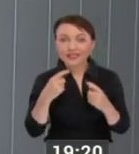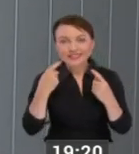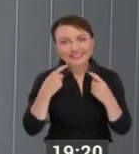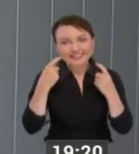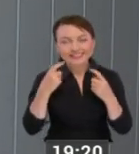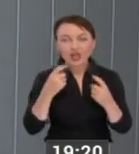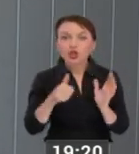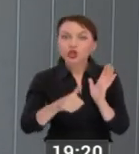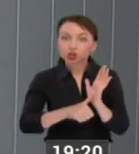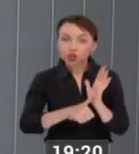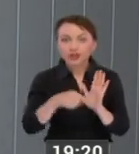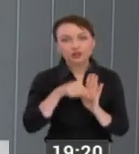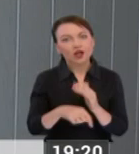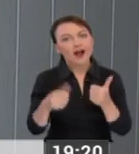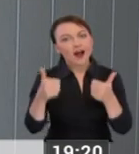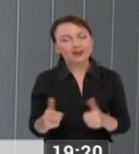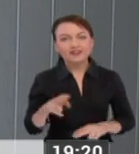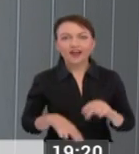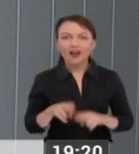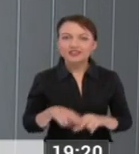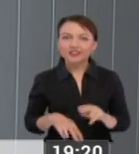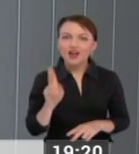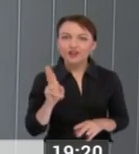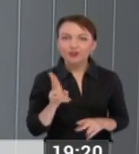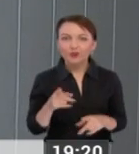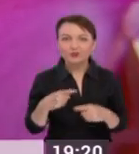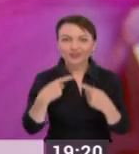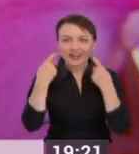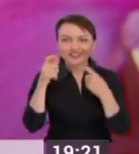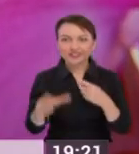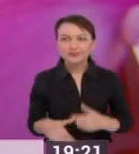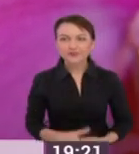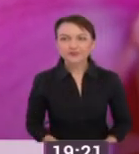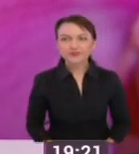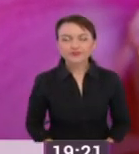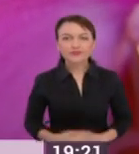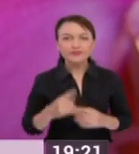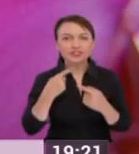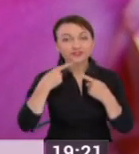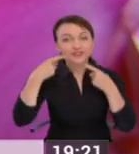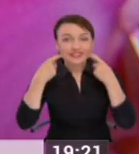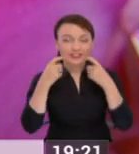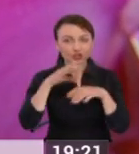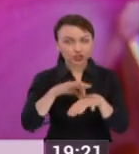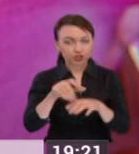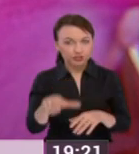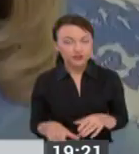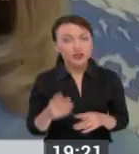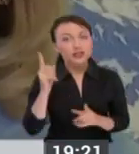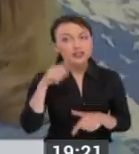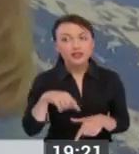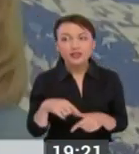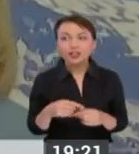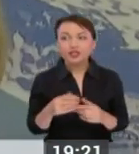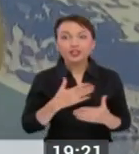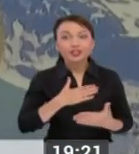лише 6 свідчать про гарний настрій того, хто усміхається. Фізіогномісти кажуть, щира усмішка починається не з